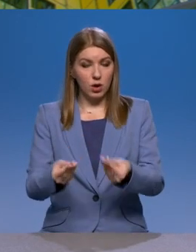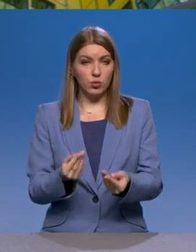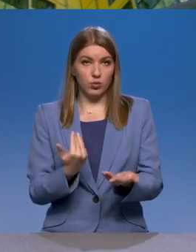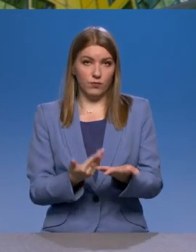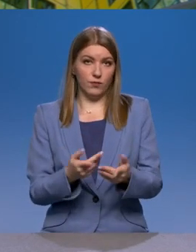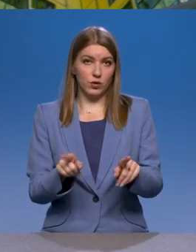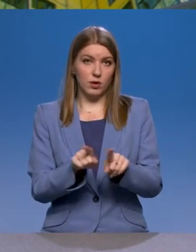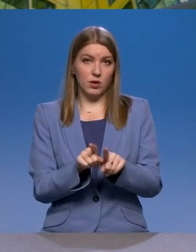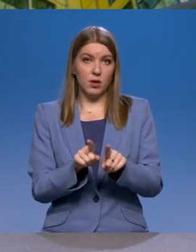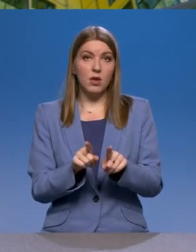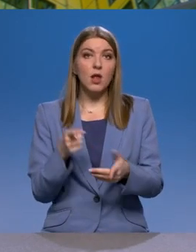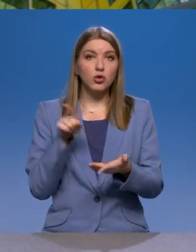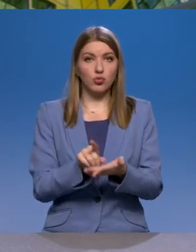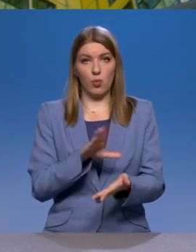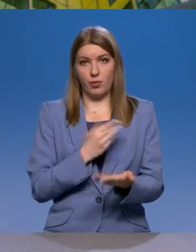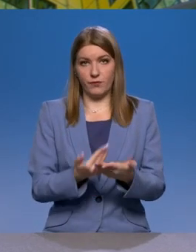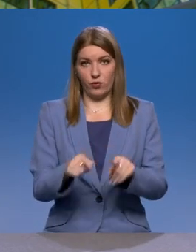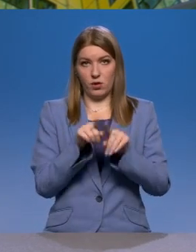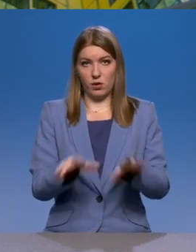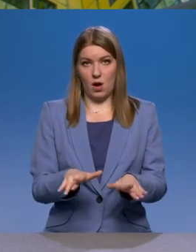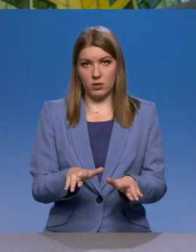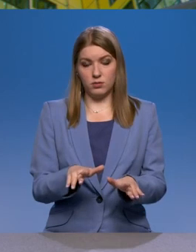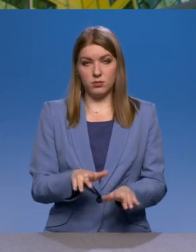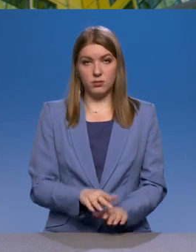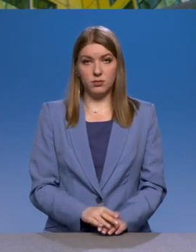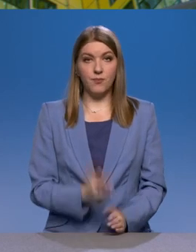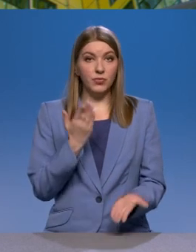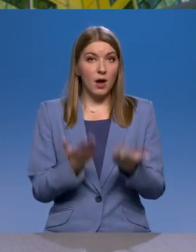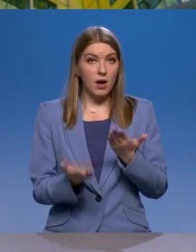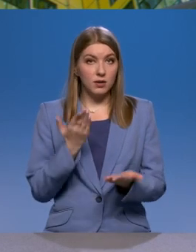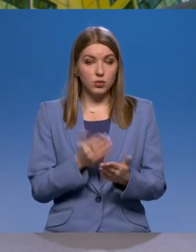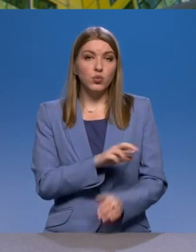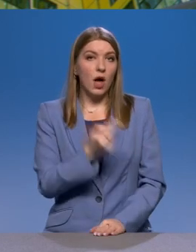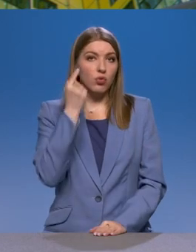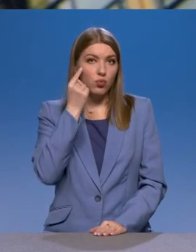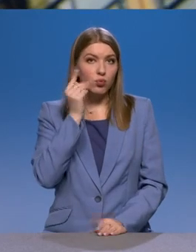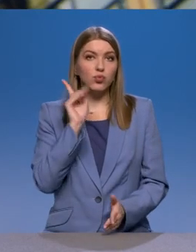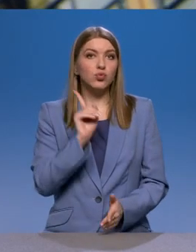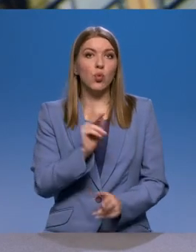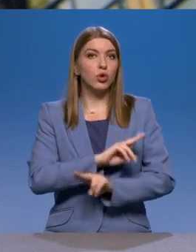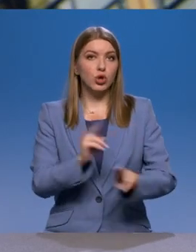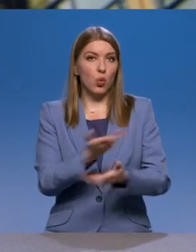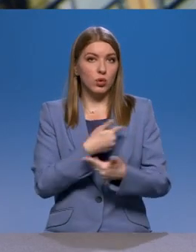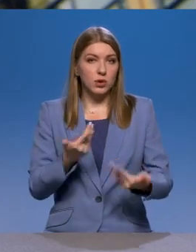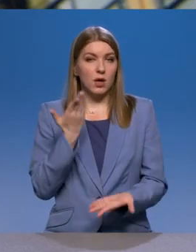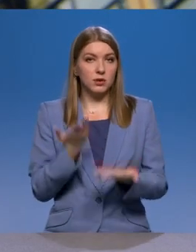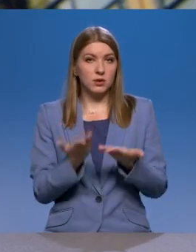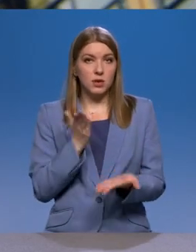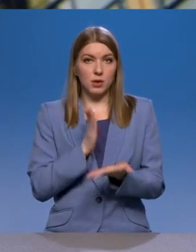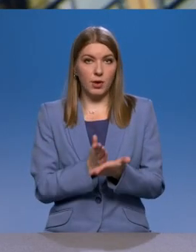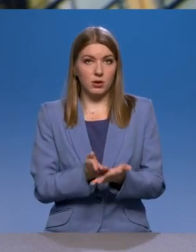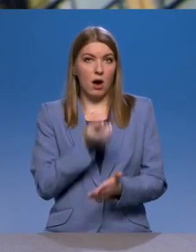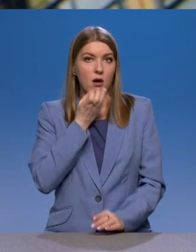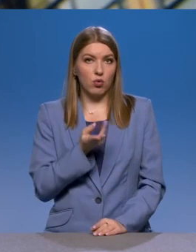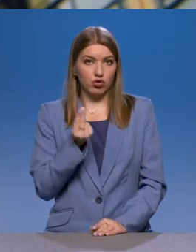ну, это должно быть так, наверное, по идее-то. Но если они, я думаю, что никто из нас, если он имеет хороший достаток, не